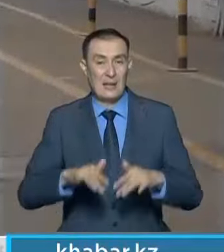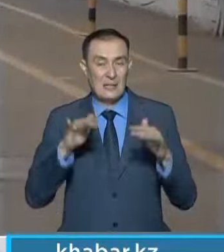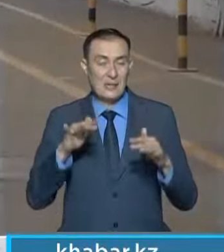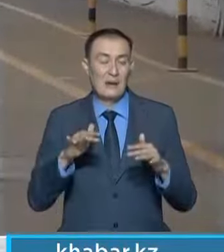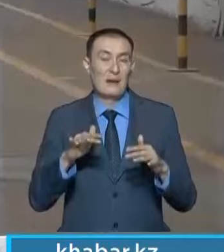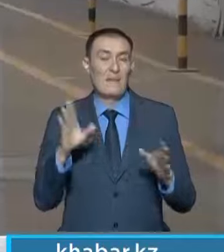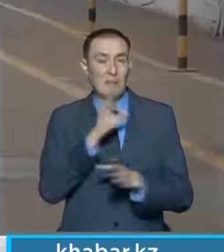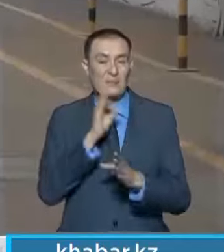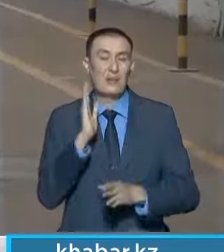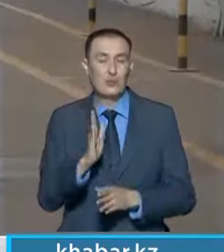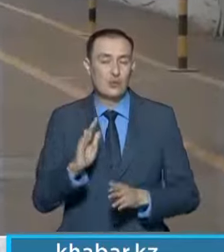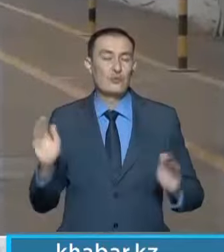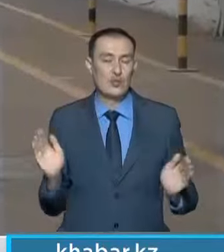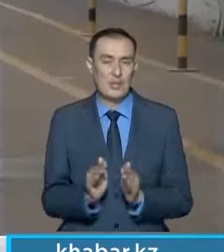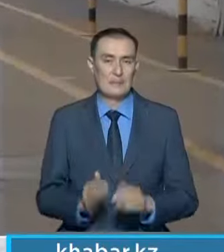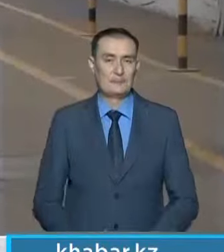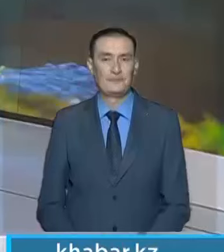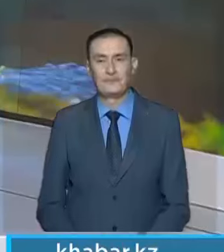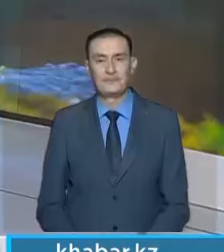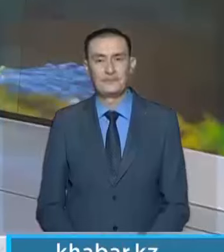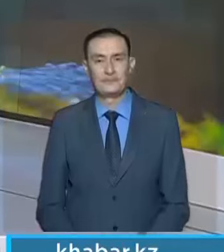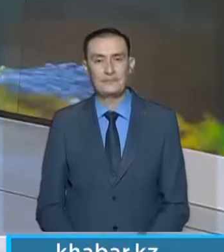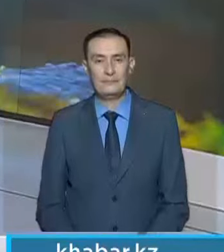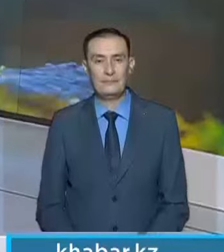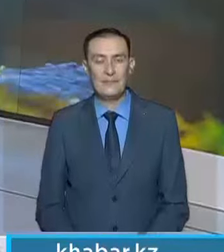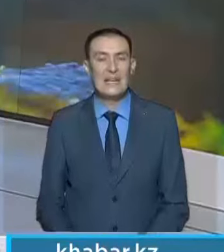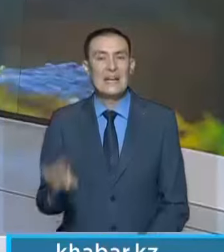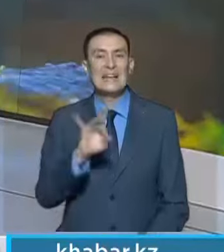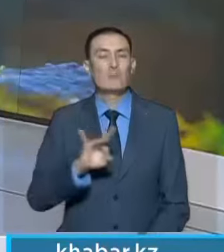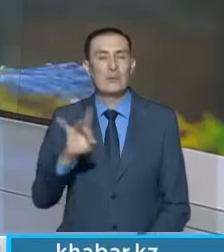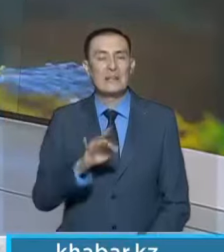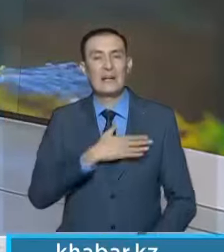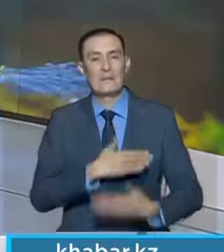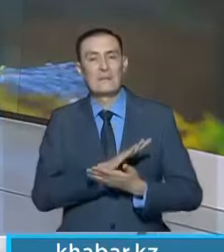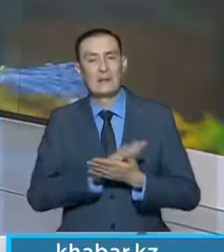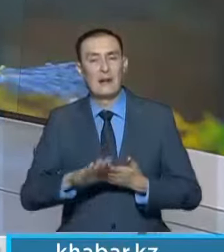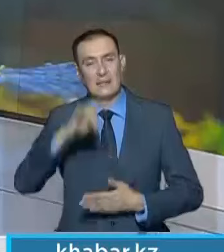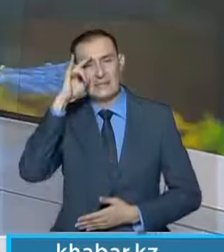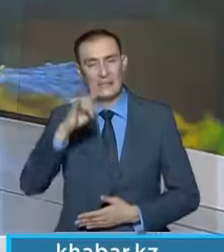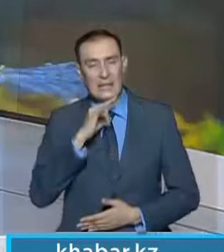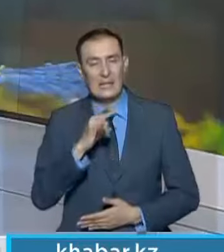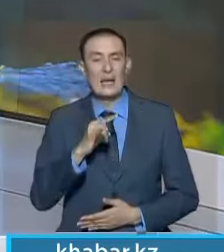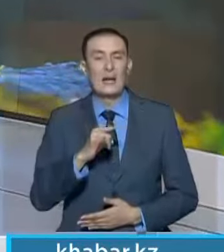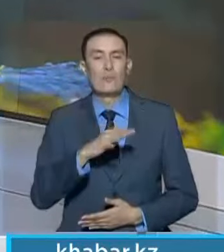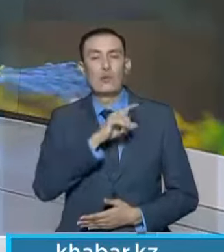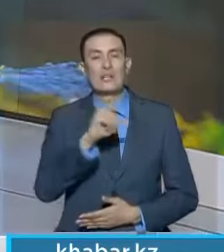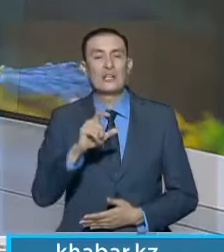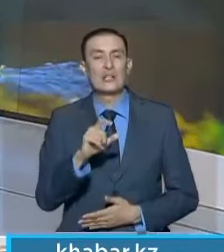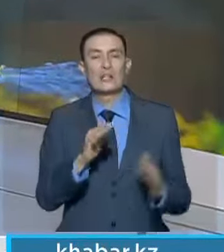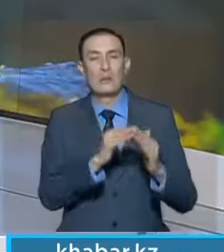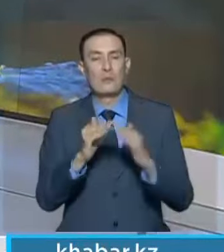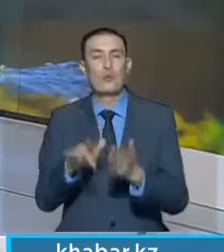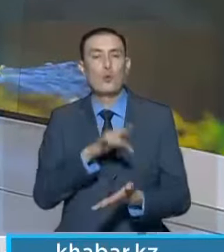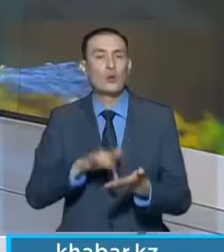в атмосфере, она будет намного меньше. Республиканская экологическая акция «Таза Казахстан» для жителей многоэтажек Кустаная